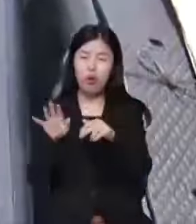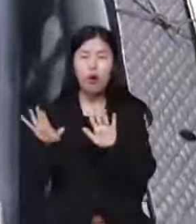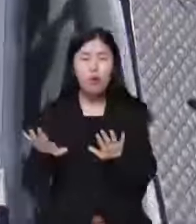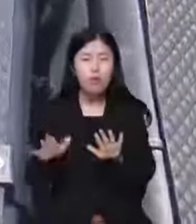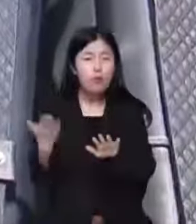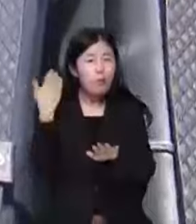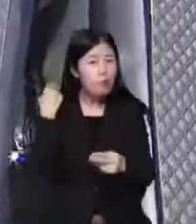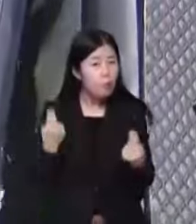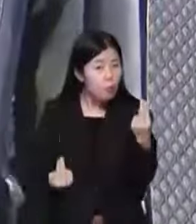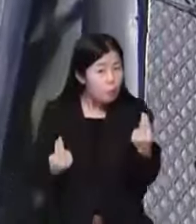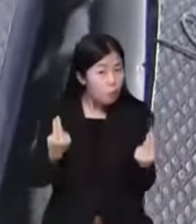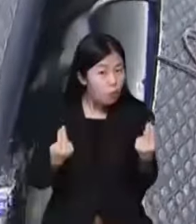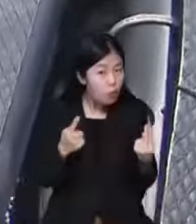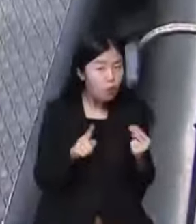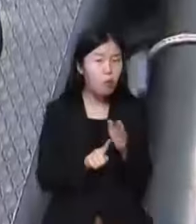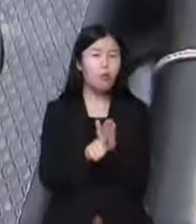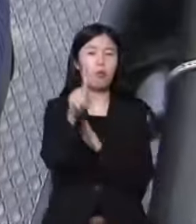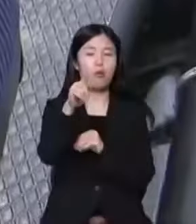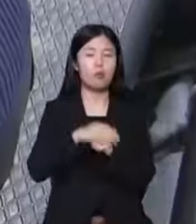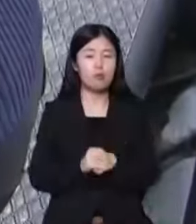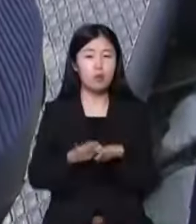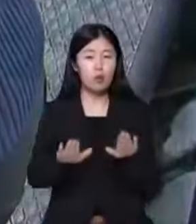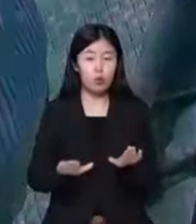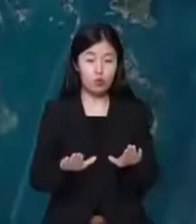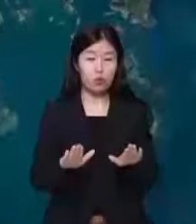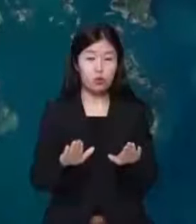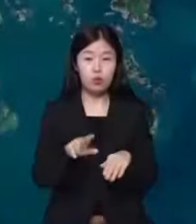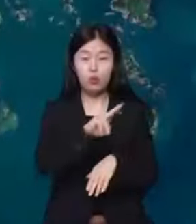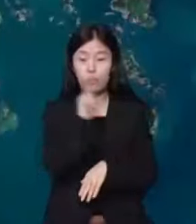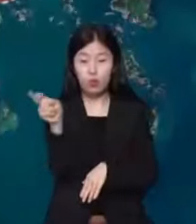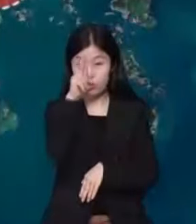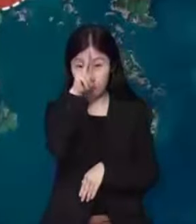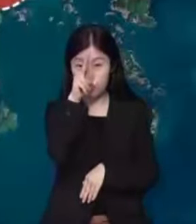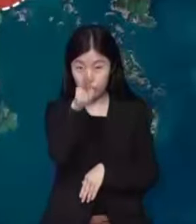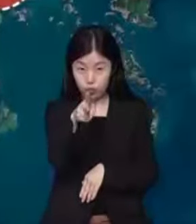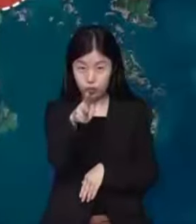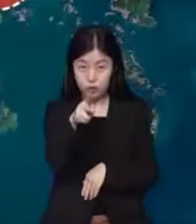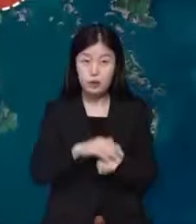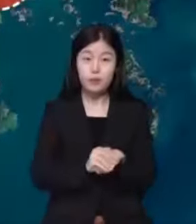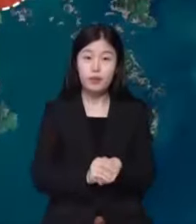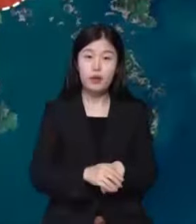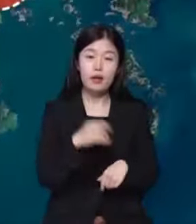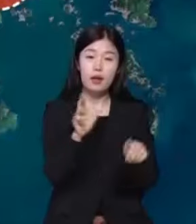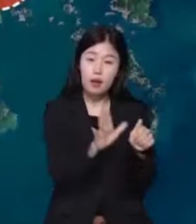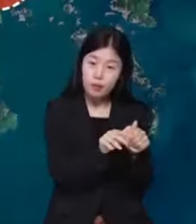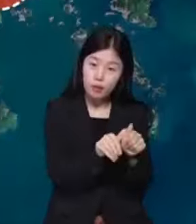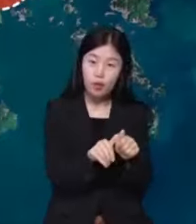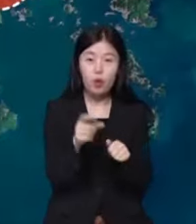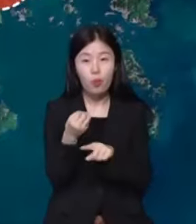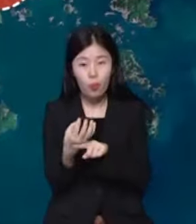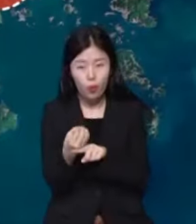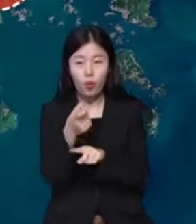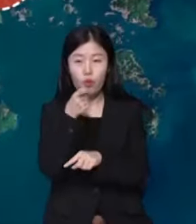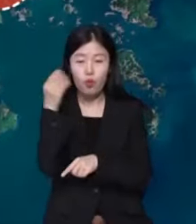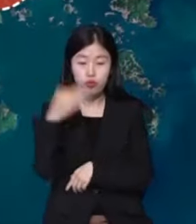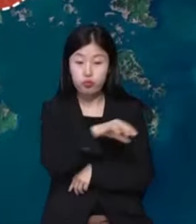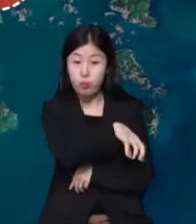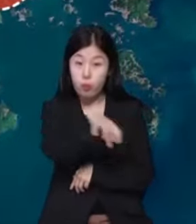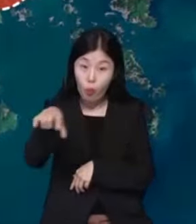높습니다. 이에 따라 오늘 오후 2시를 기해 함평만과 여수여자만, 보성 등량만 등 3개